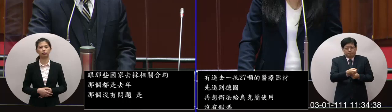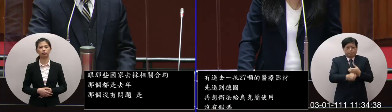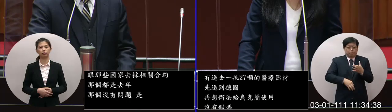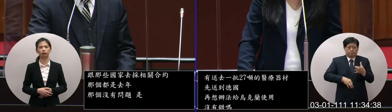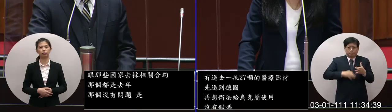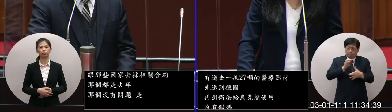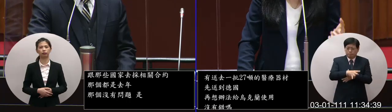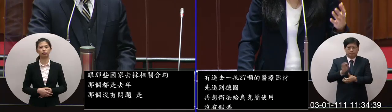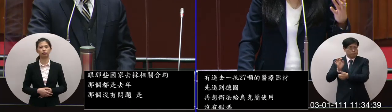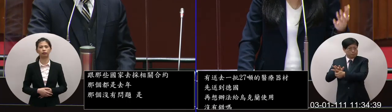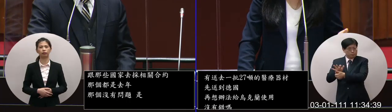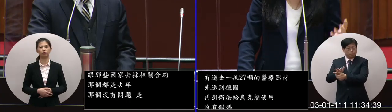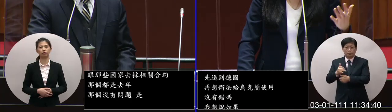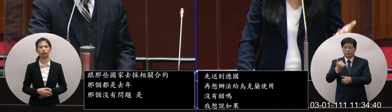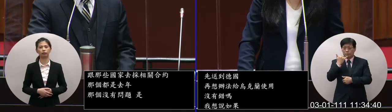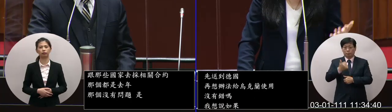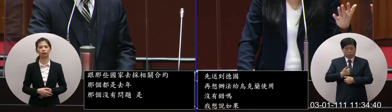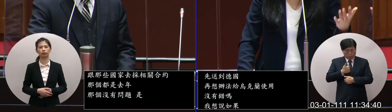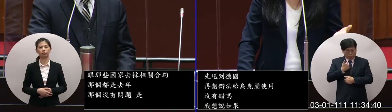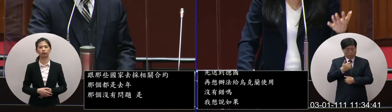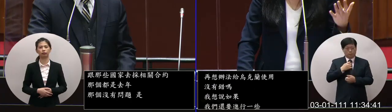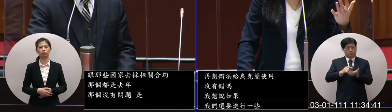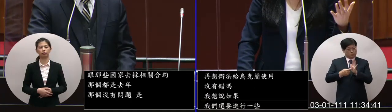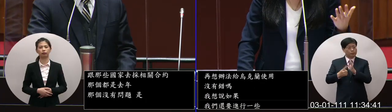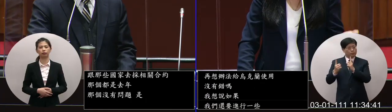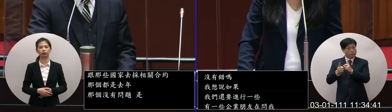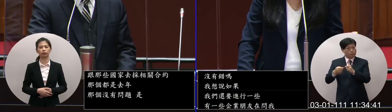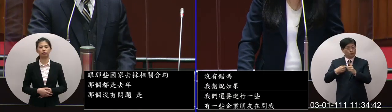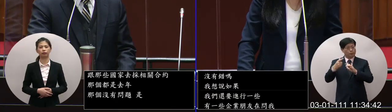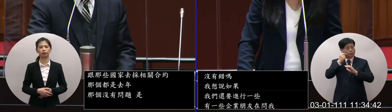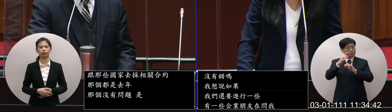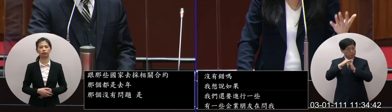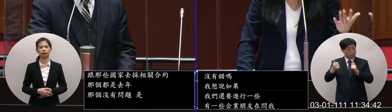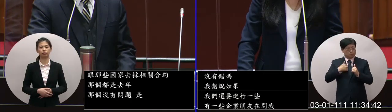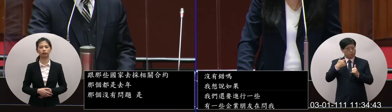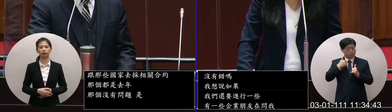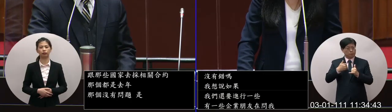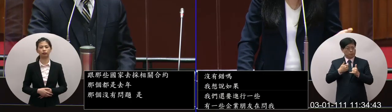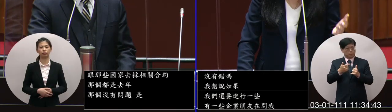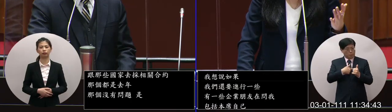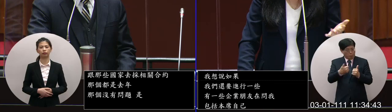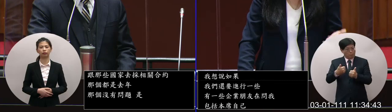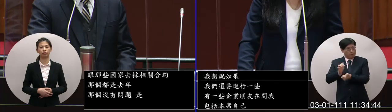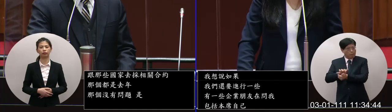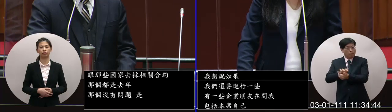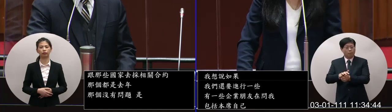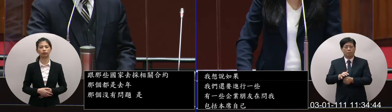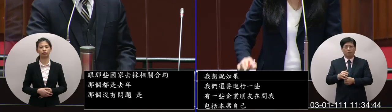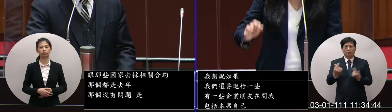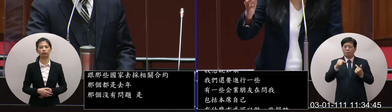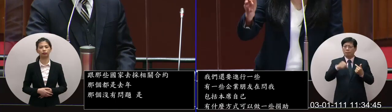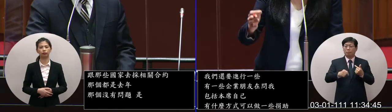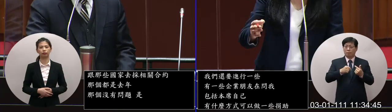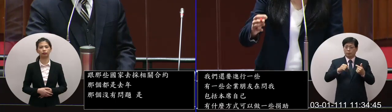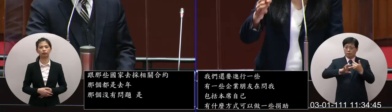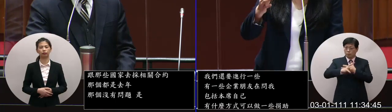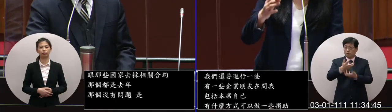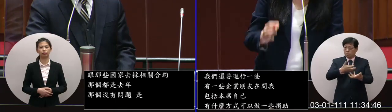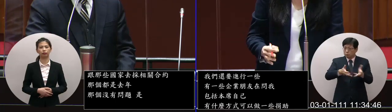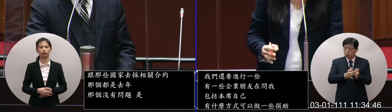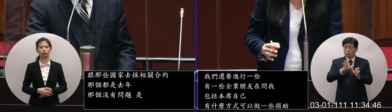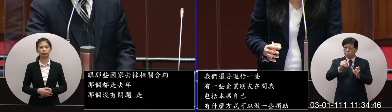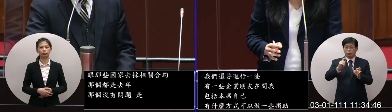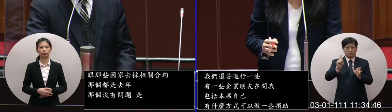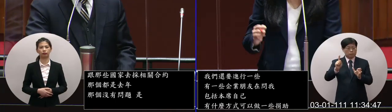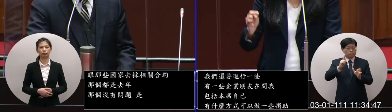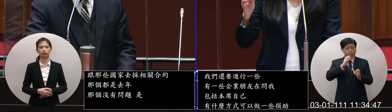略尽绵薄之力能够实际的表达对乌克兰难民的一个关心跟人道援助那不知道这个部分在外交部的部分，我们有没